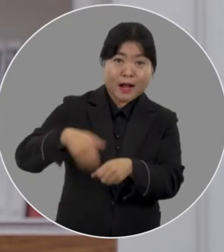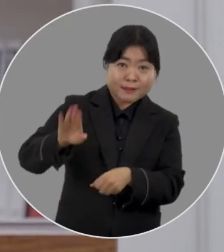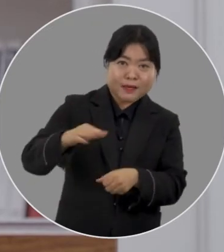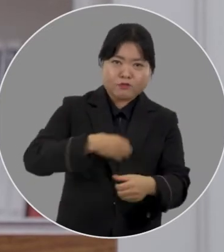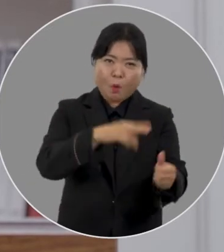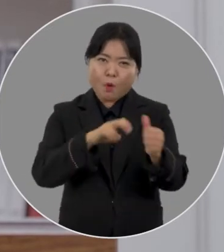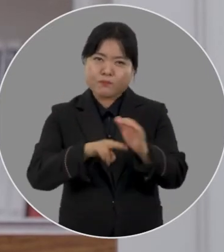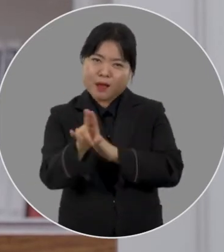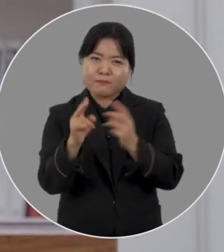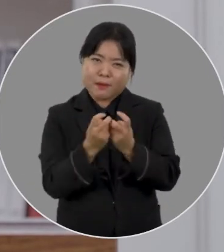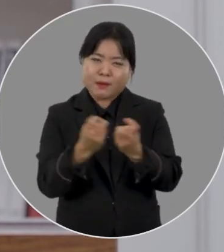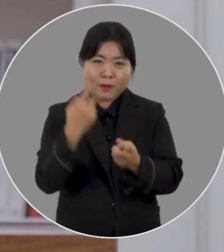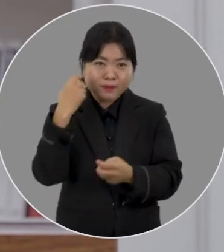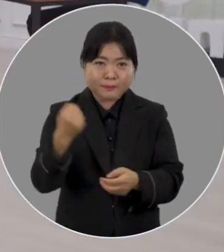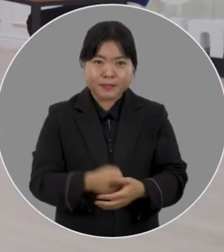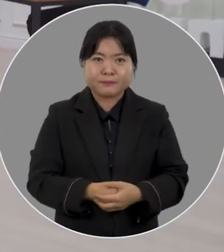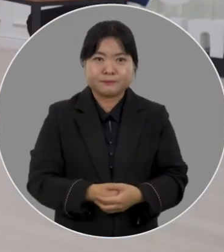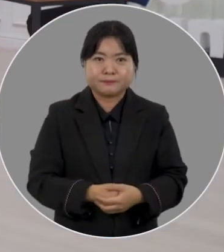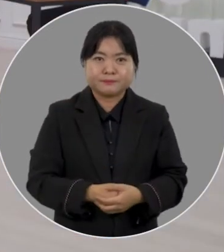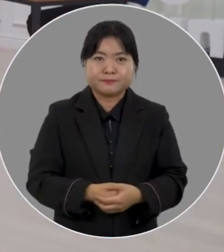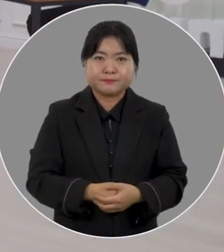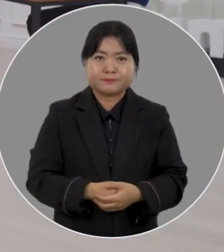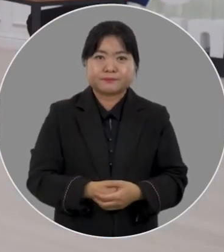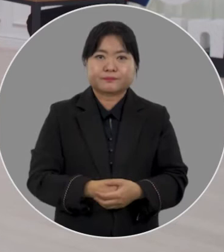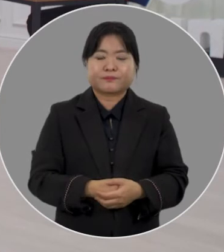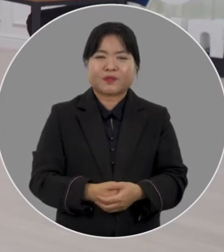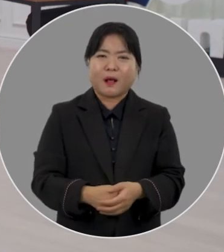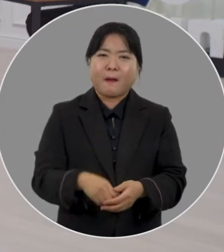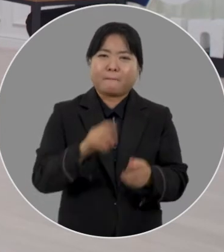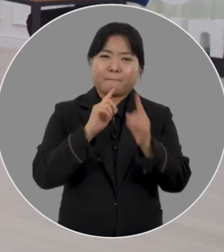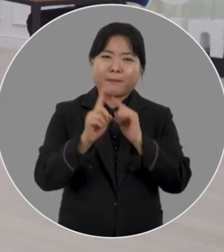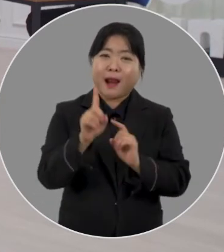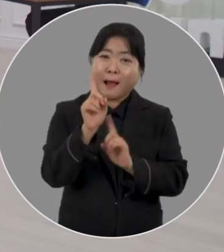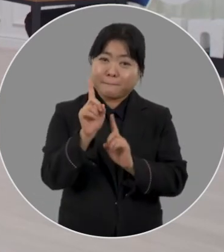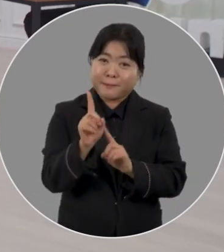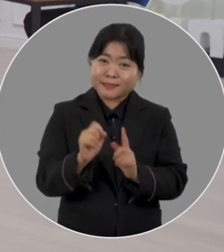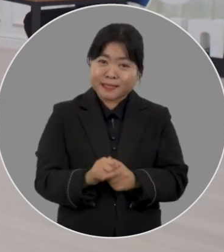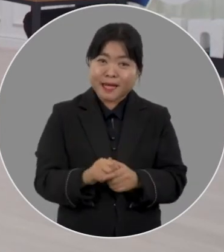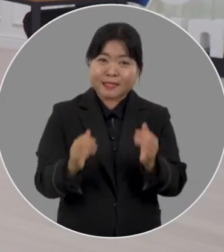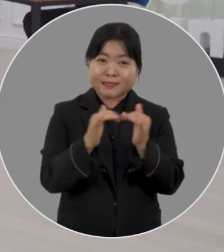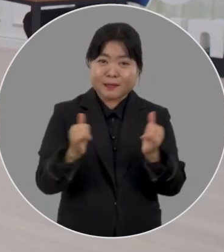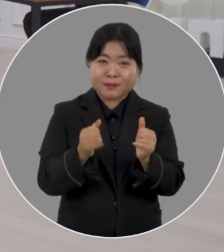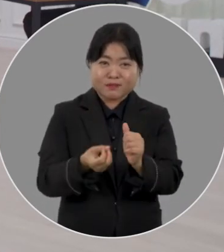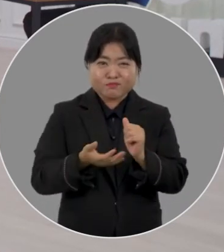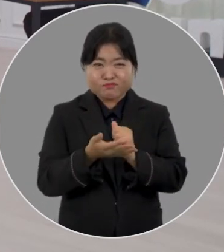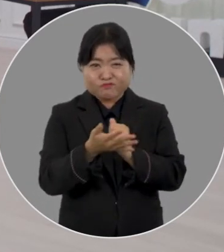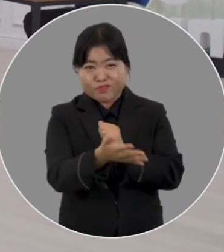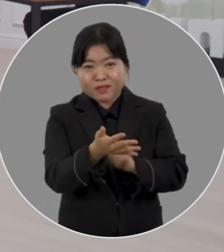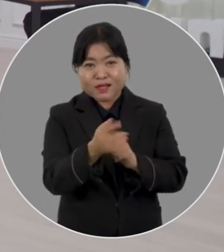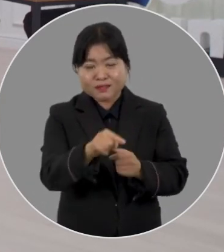피하는 길이 아닐까라는 생각이 들었습니다. 정말 말 한마디가 사람한테 미칠 수 있는 영향이라는